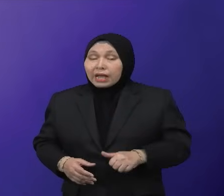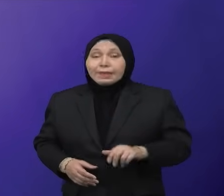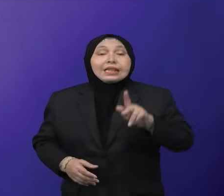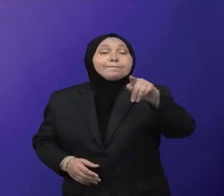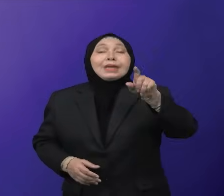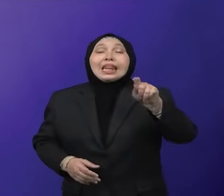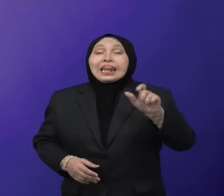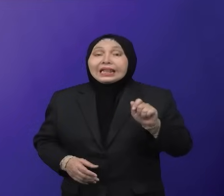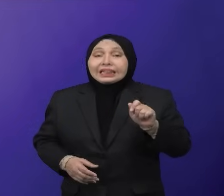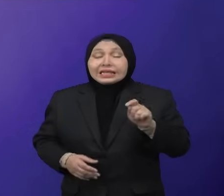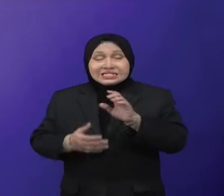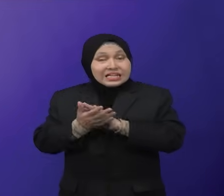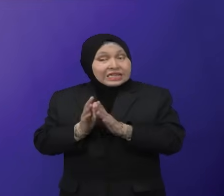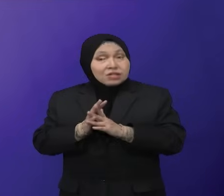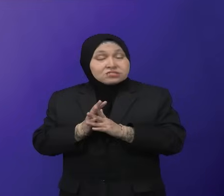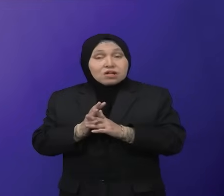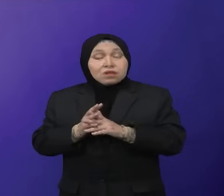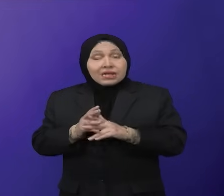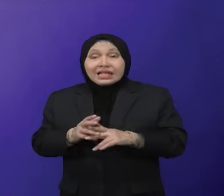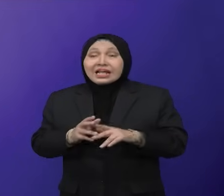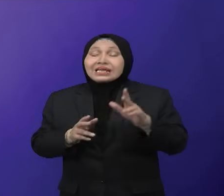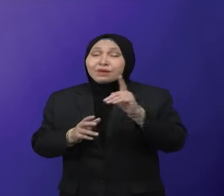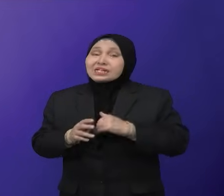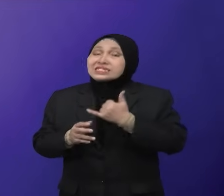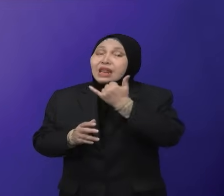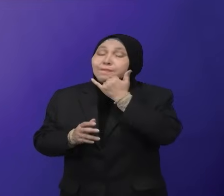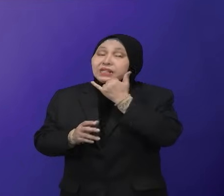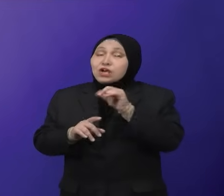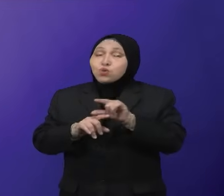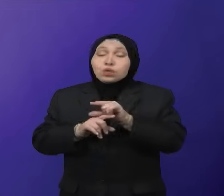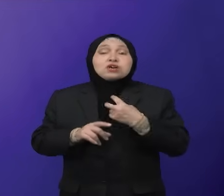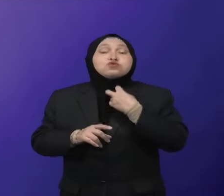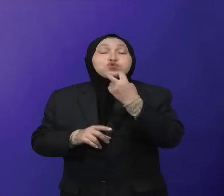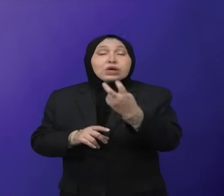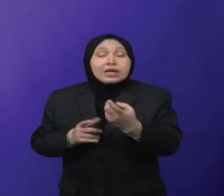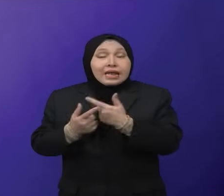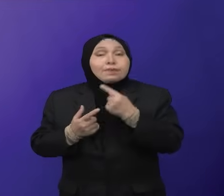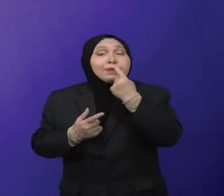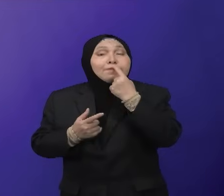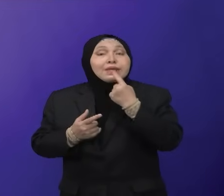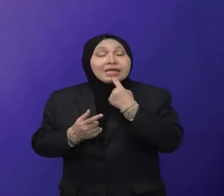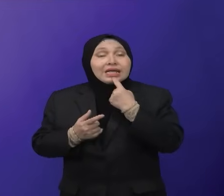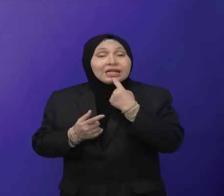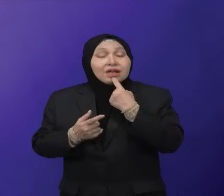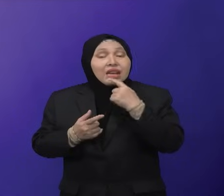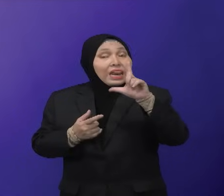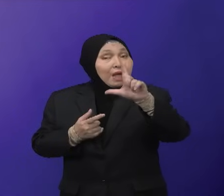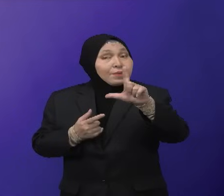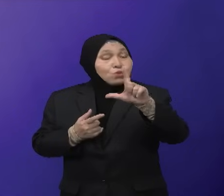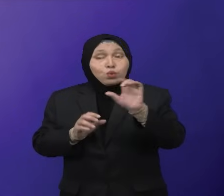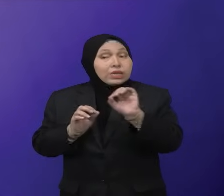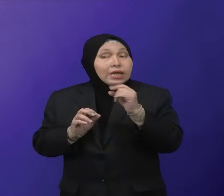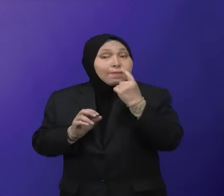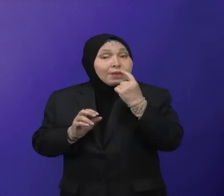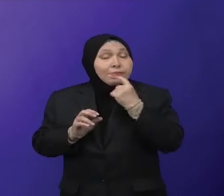bunyi. Kan? Kesilapan dekat mana? Kesilapan bila dia menggunakan suara tu bunyi daripada bibir. Sedangkan lam tu tak ada bibir.